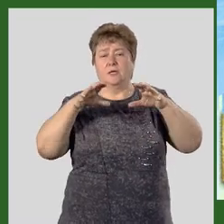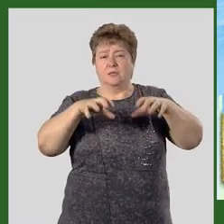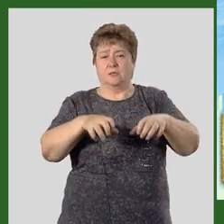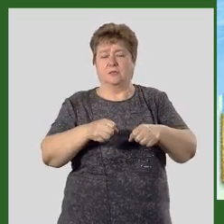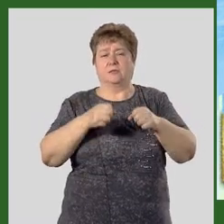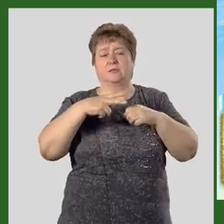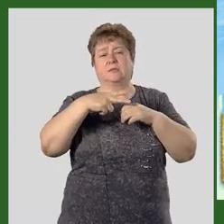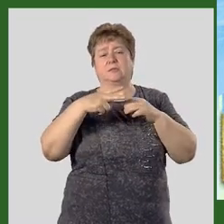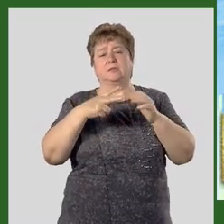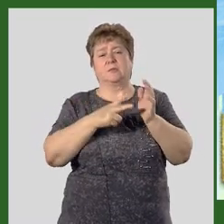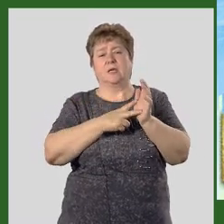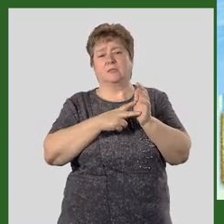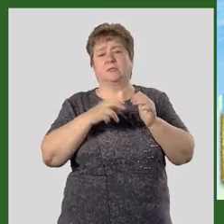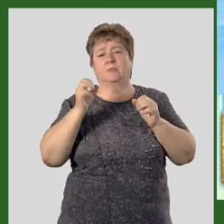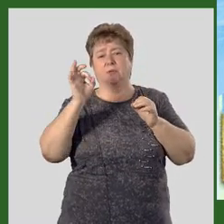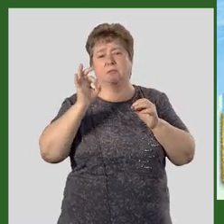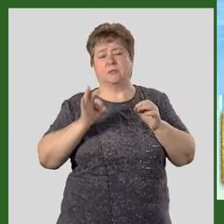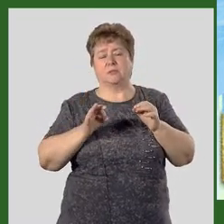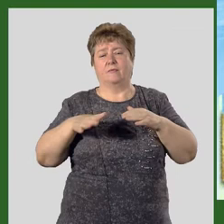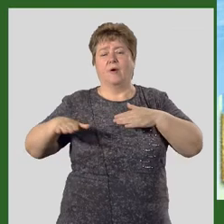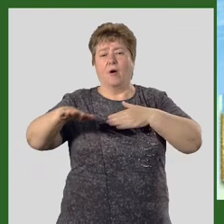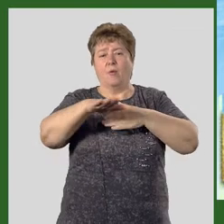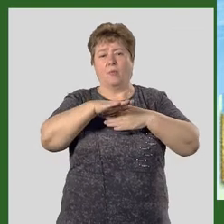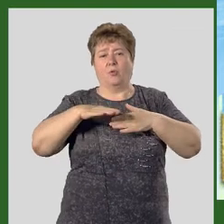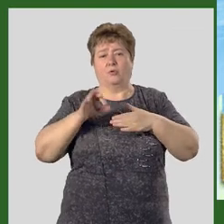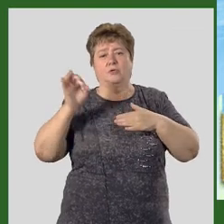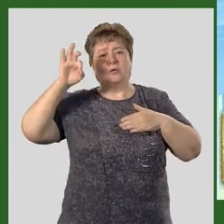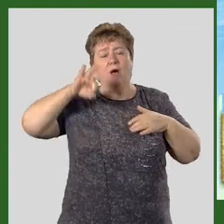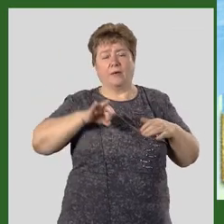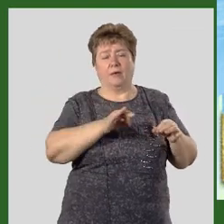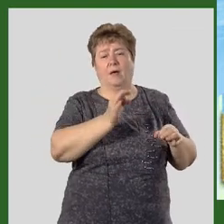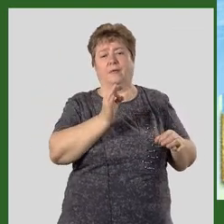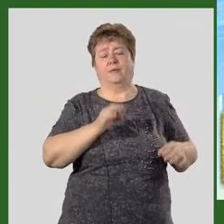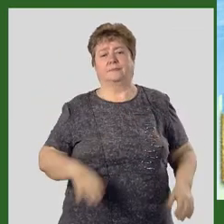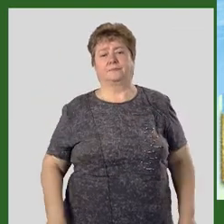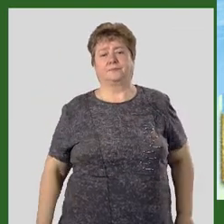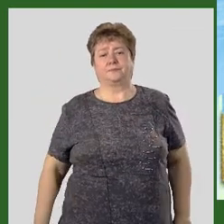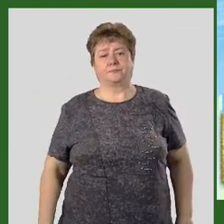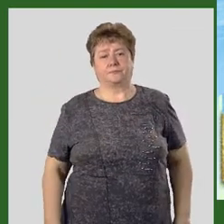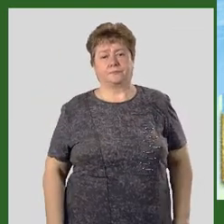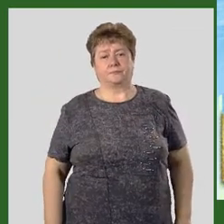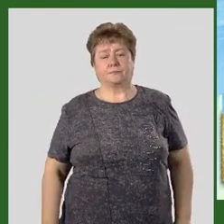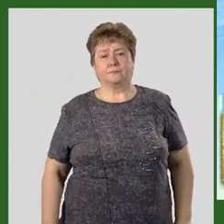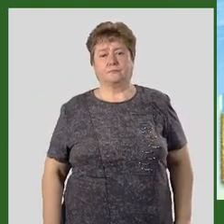занимает 17% площади океана.